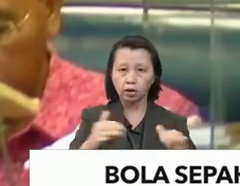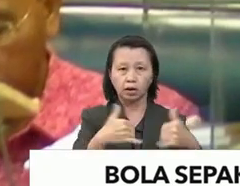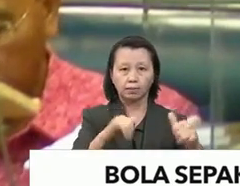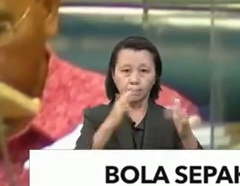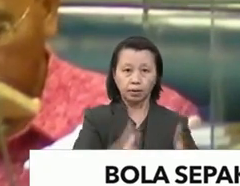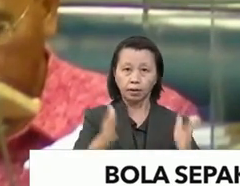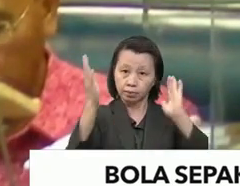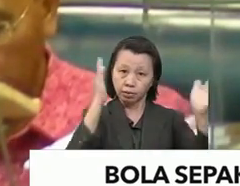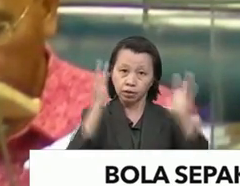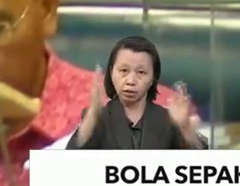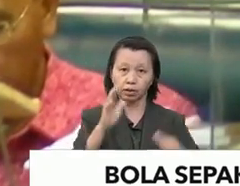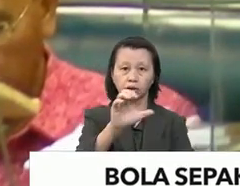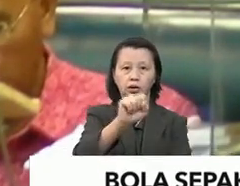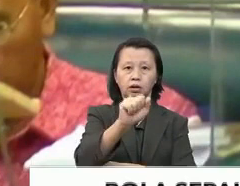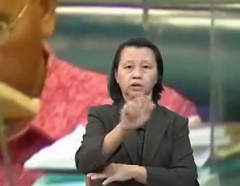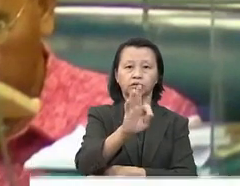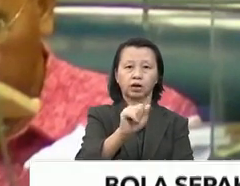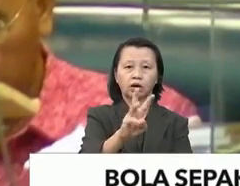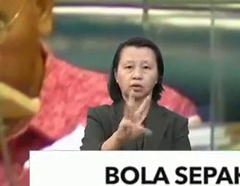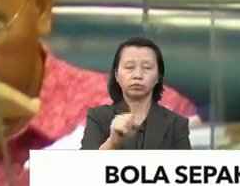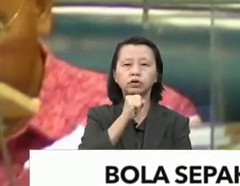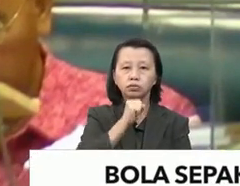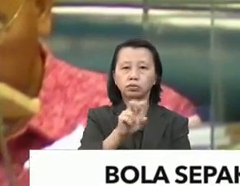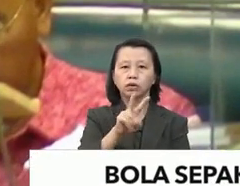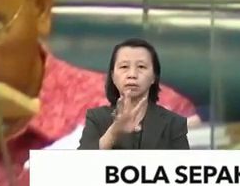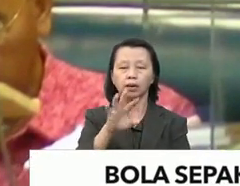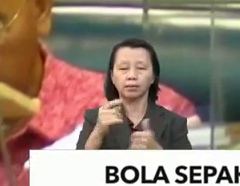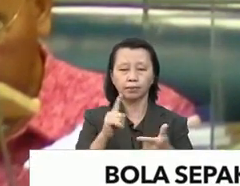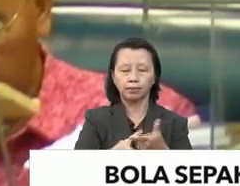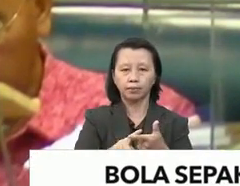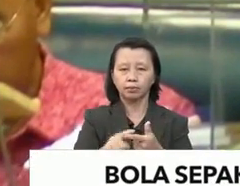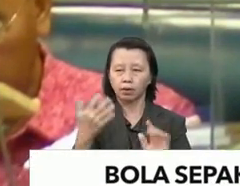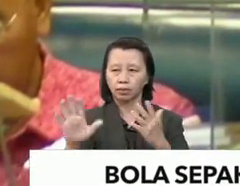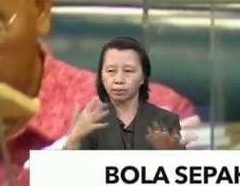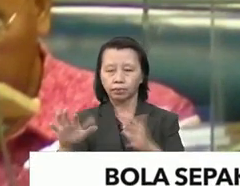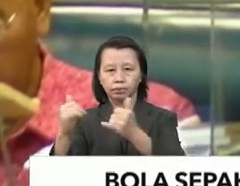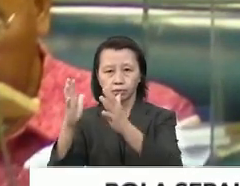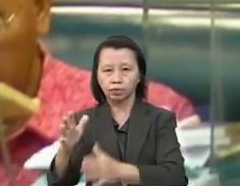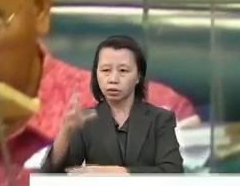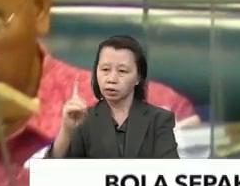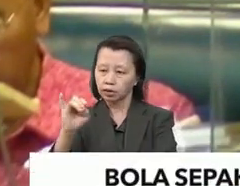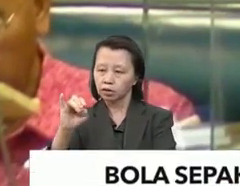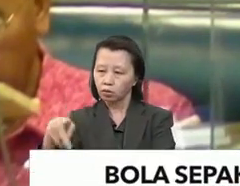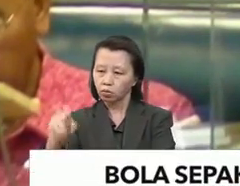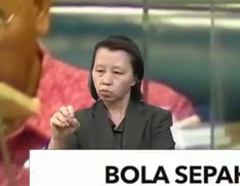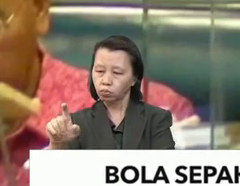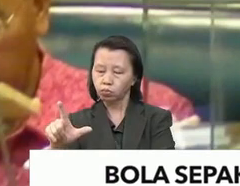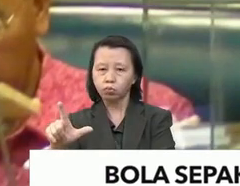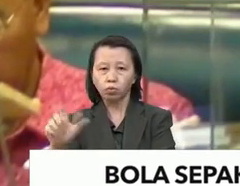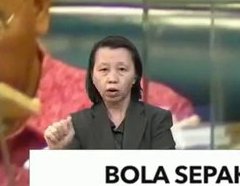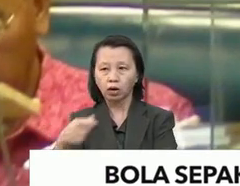pemain tempatkan yaitu Safawi Rasid 24 tahun dan pemain naturalisasi Dipo lalu krisho